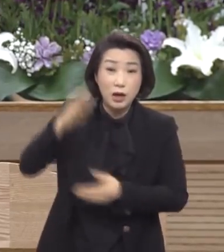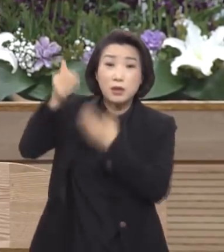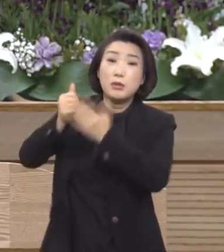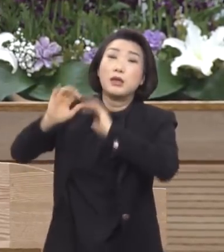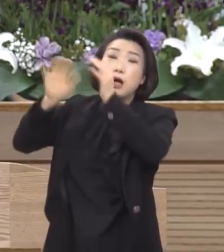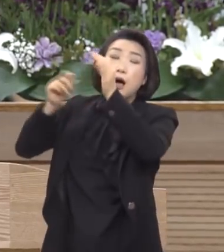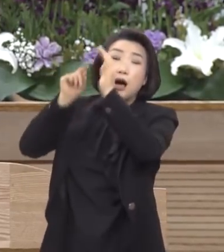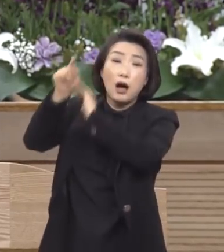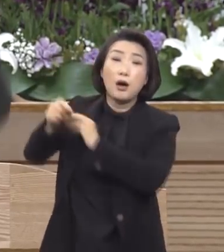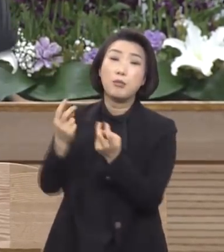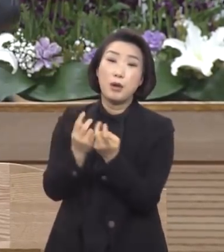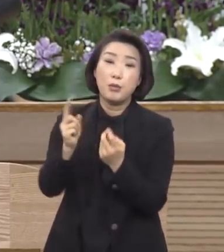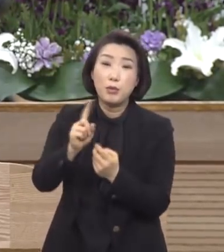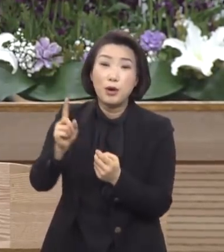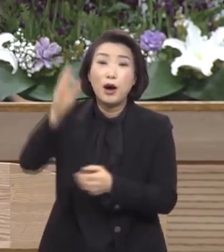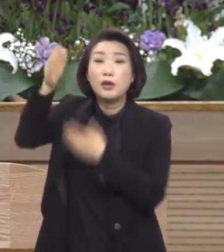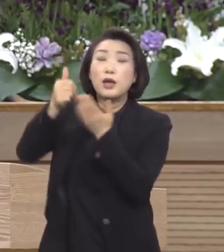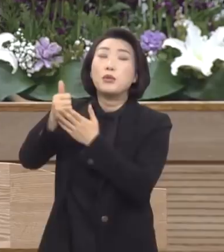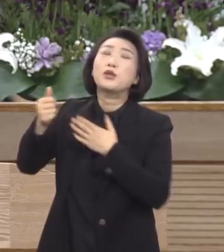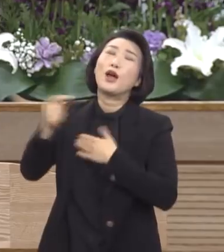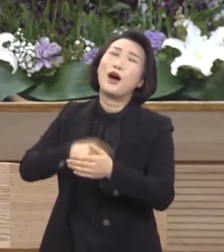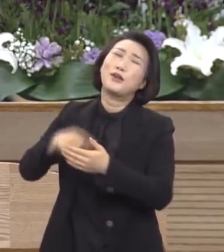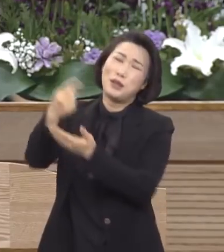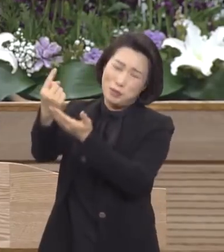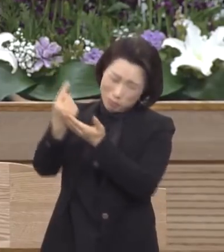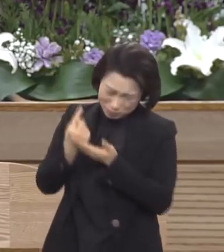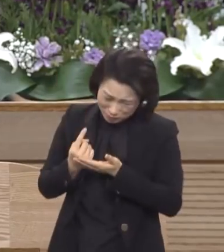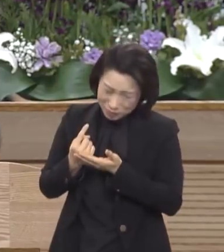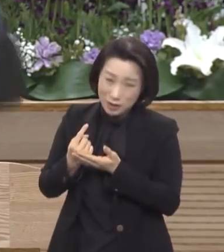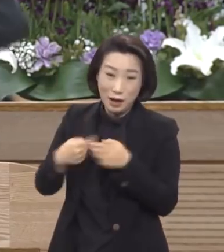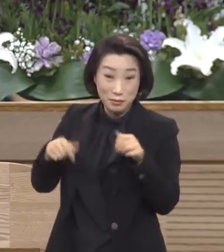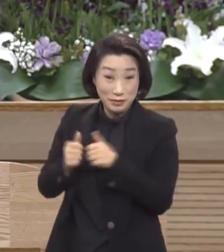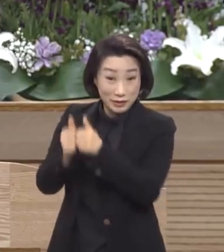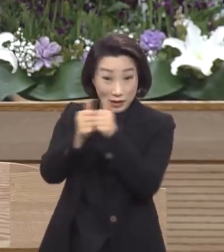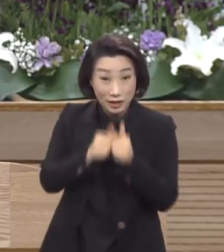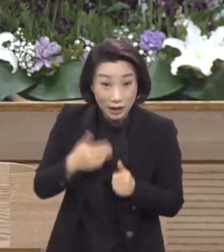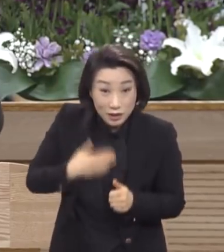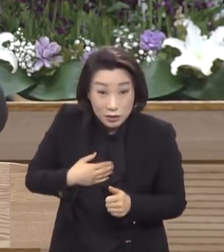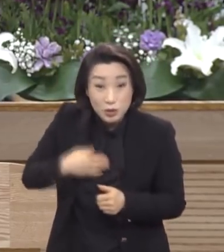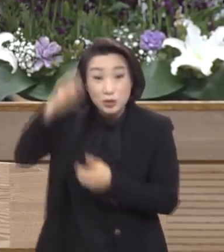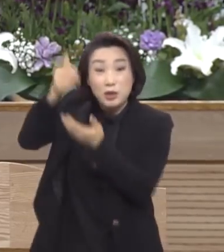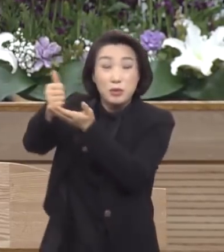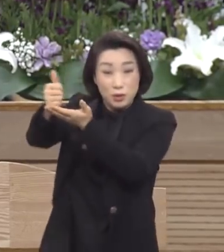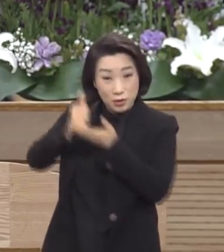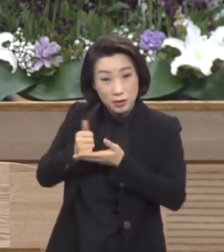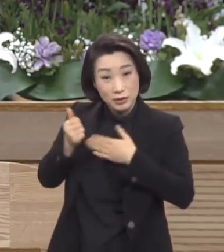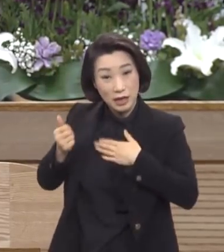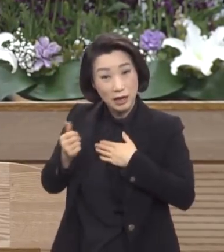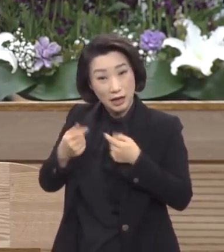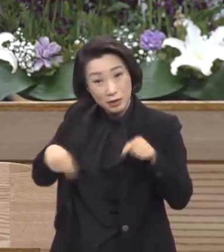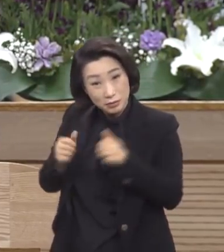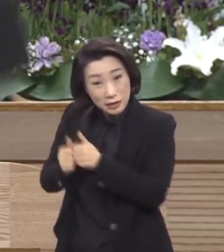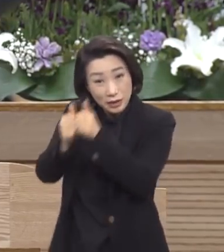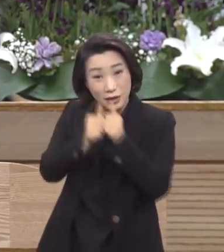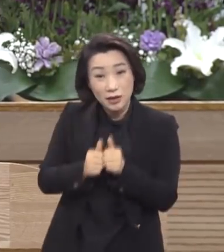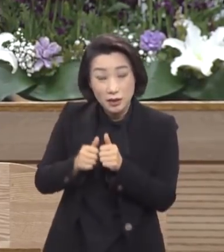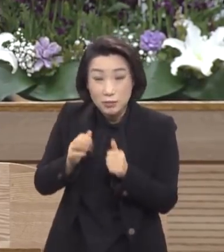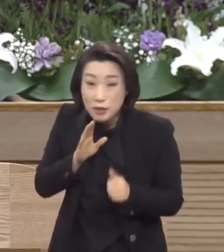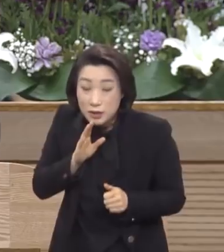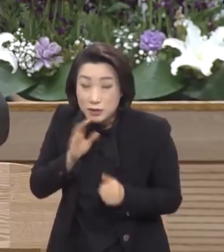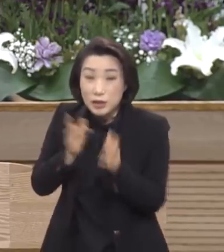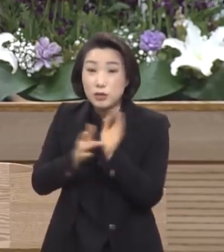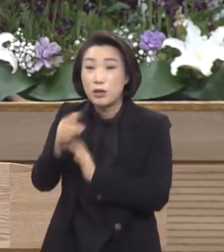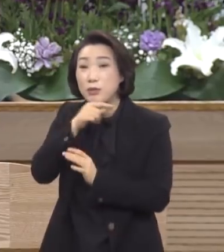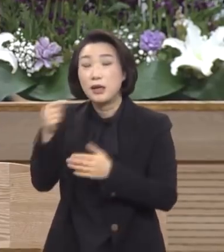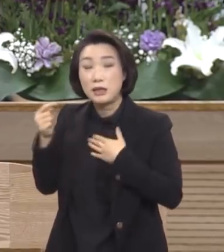하나님 나라 가려면 하나님이 내 안에 계셔야, 성령이 내 안에 계셔야, 예수 피가